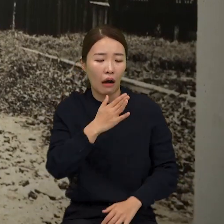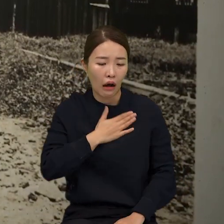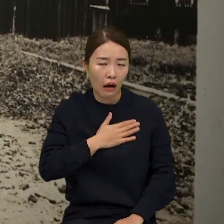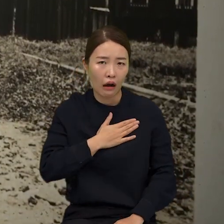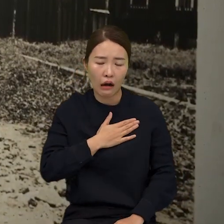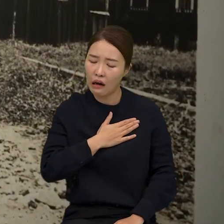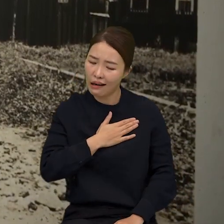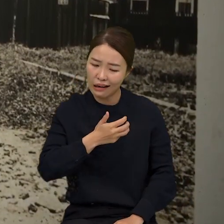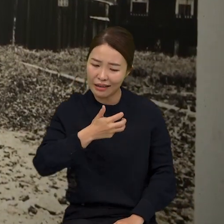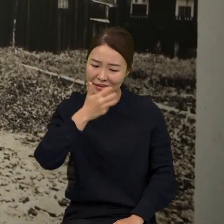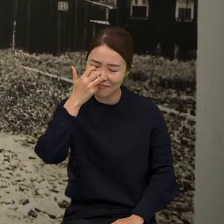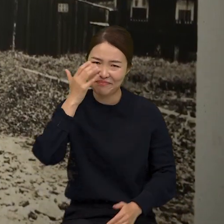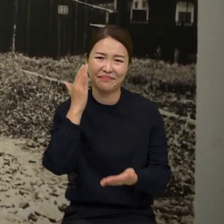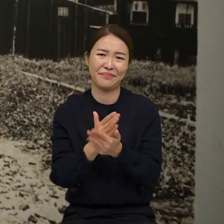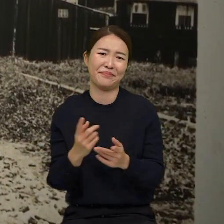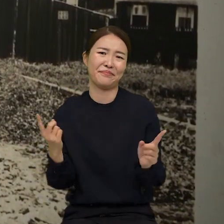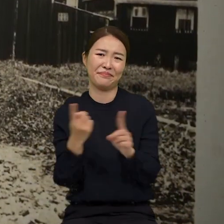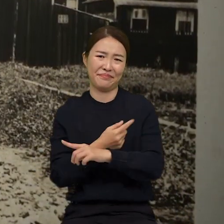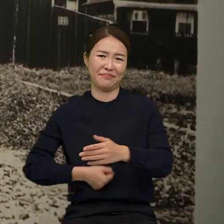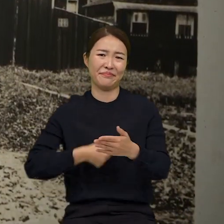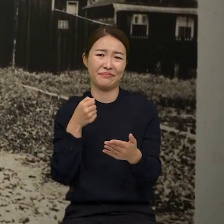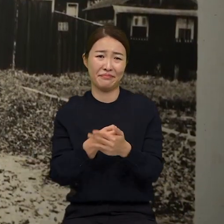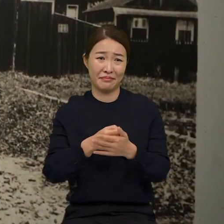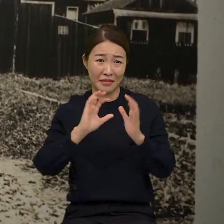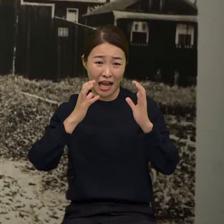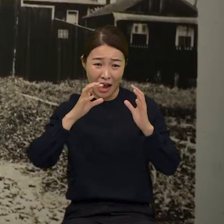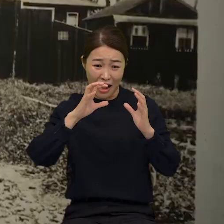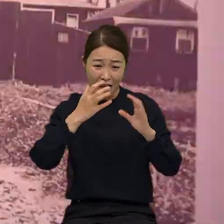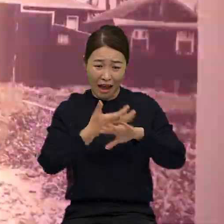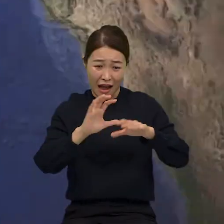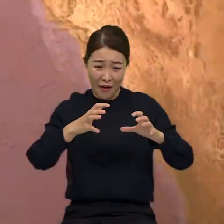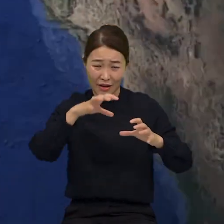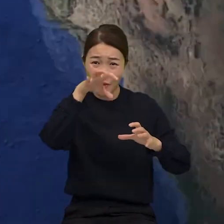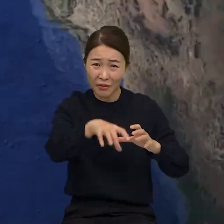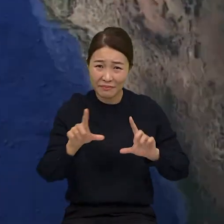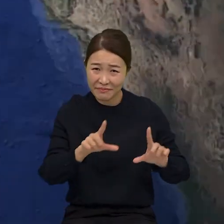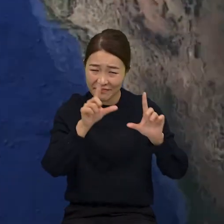꿈을 수정한다. 하와이에서 벗어나기로.